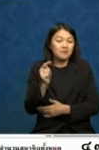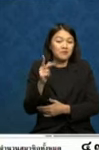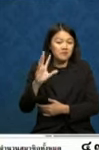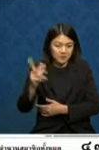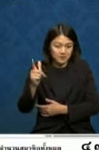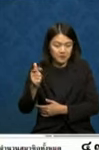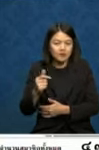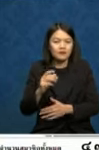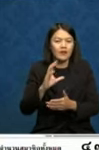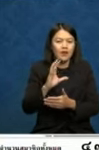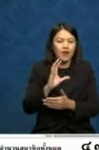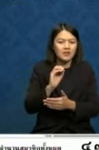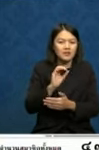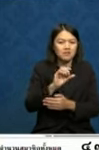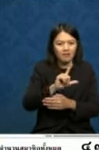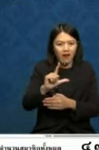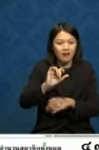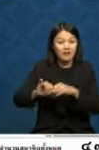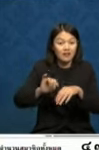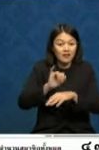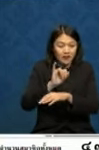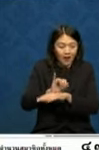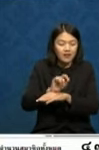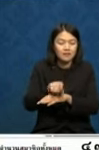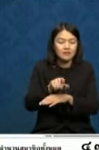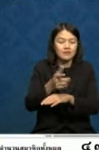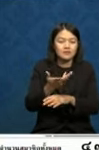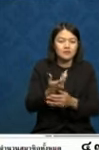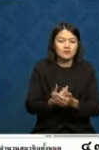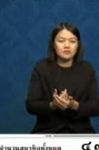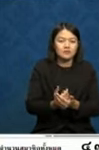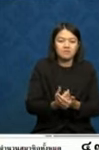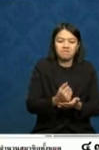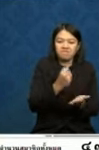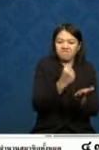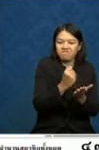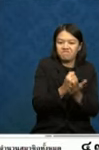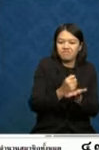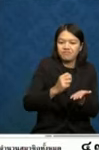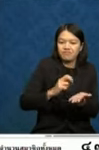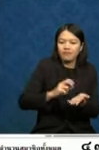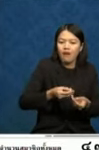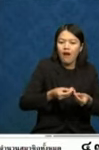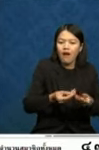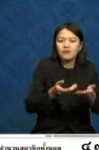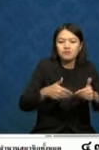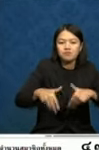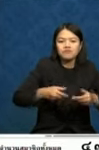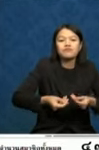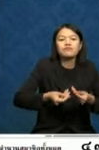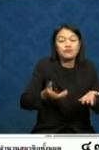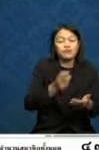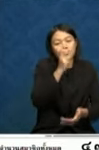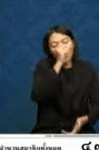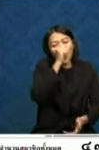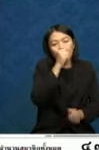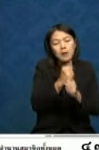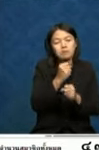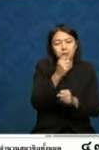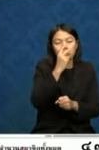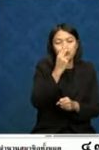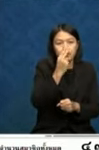ามนั้น50ล้านไร่ให้มันให้เป็นโฉนดได้ให้มีเอกสารสิทธิ์ให้ได้ลองดูสิครับมันจะ